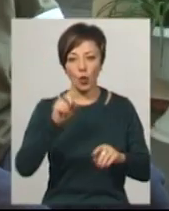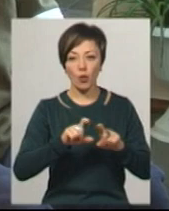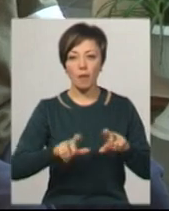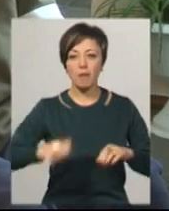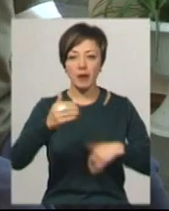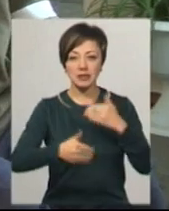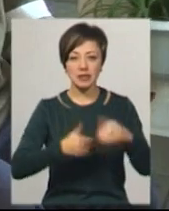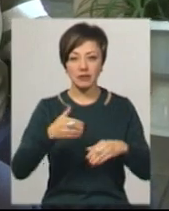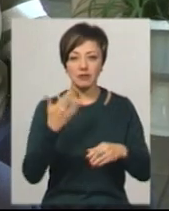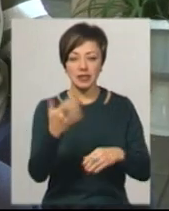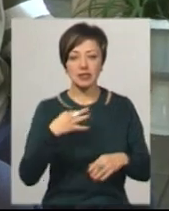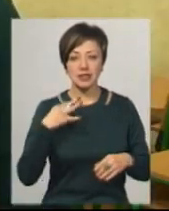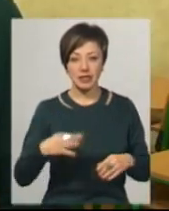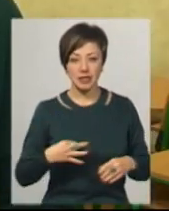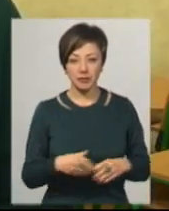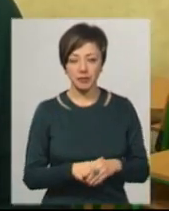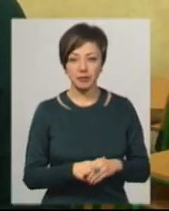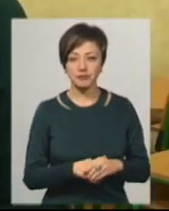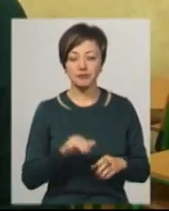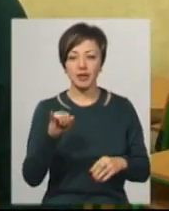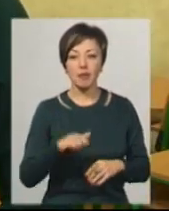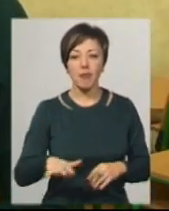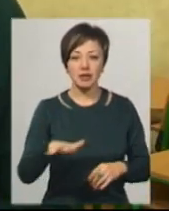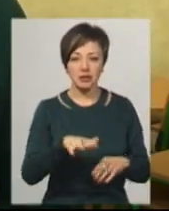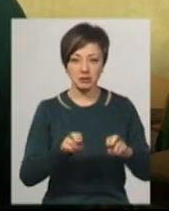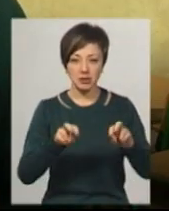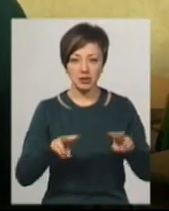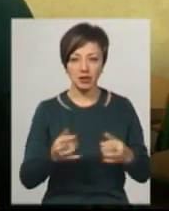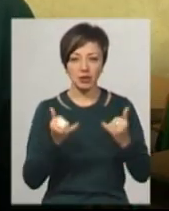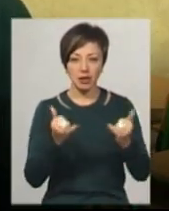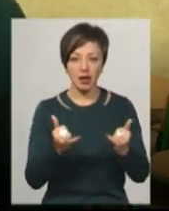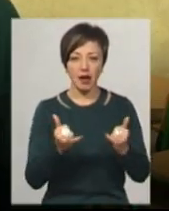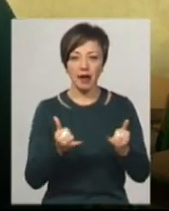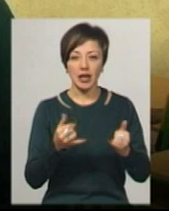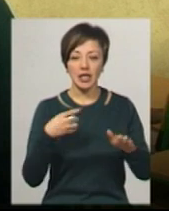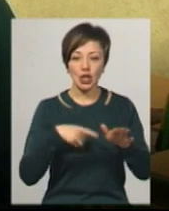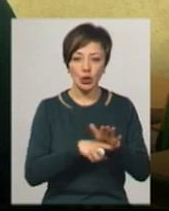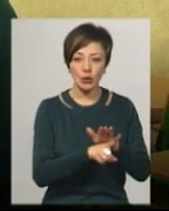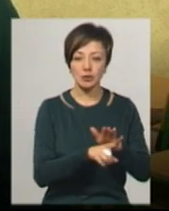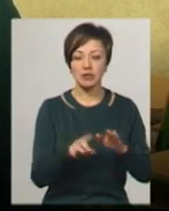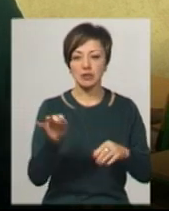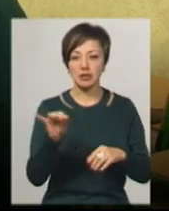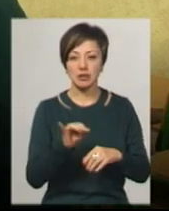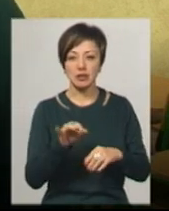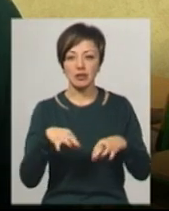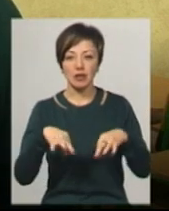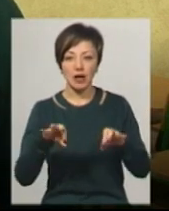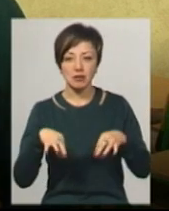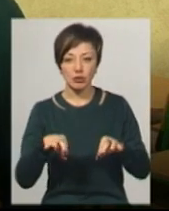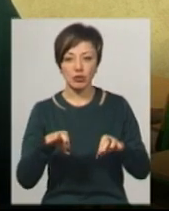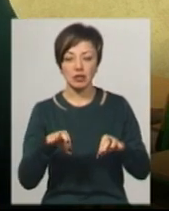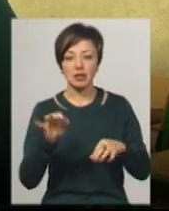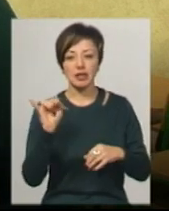у школі, де навчається її син Богдан. І майданчик спеціально для інклюзії, і транспорт,